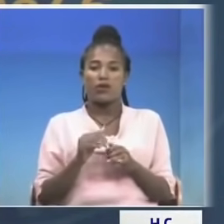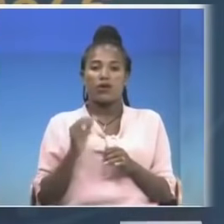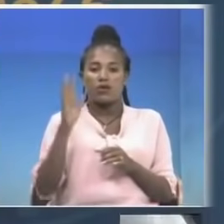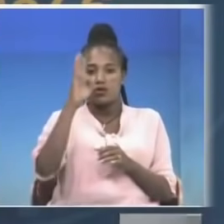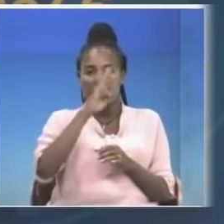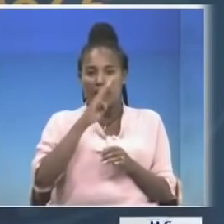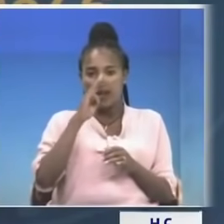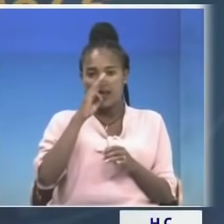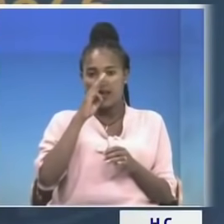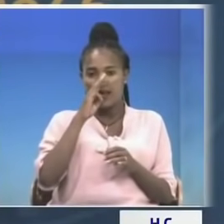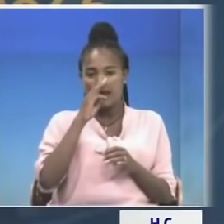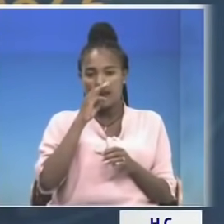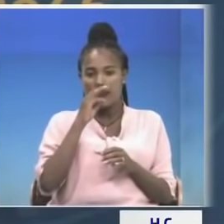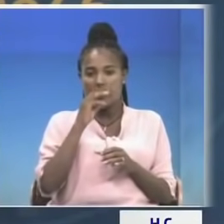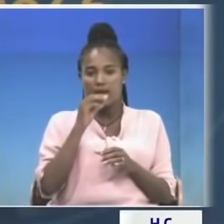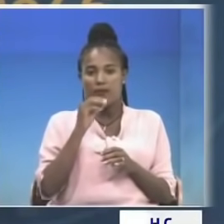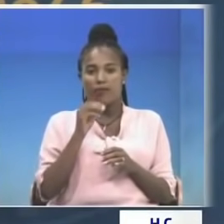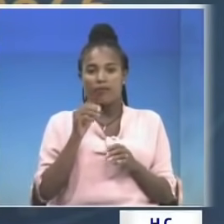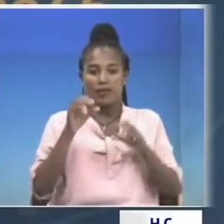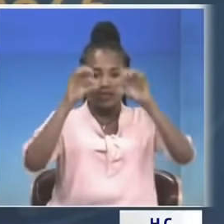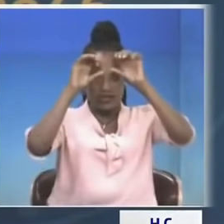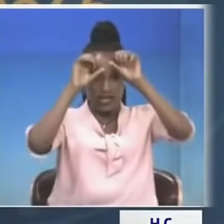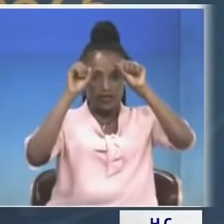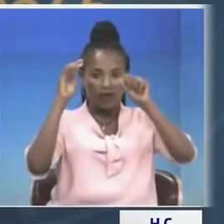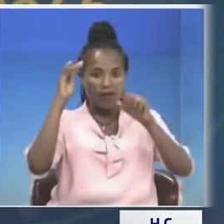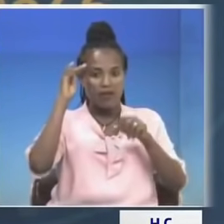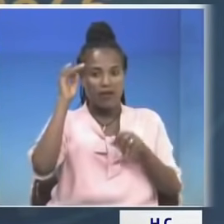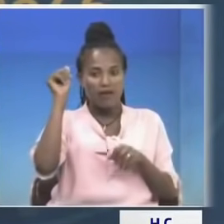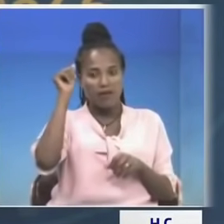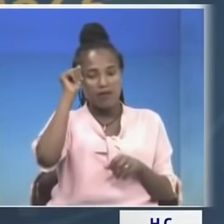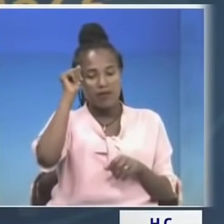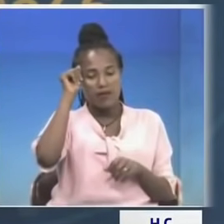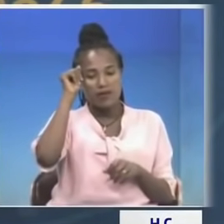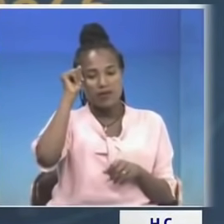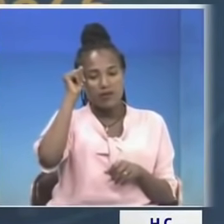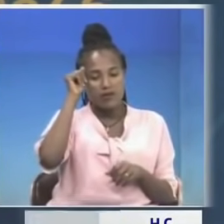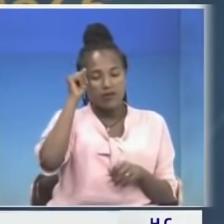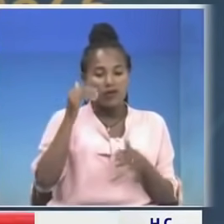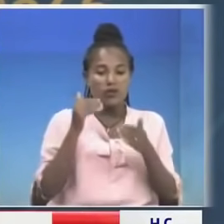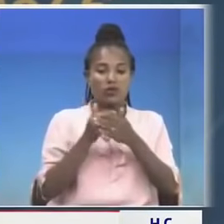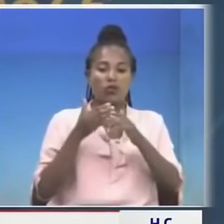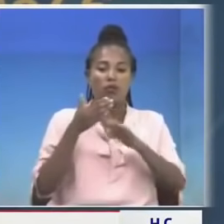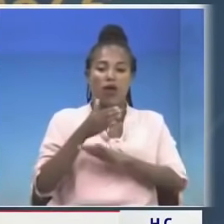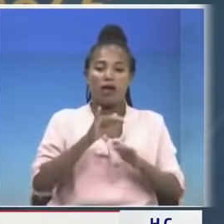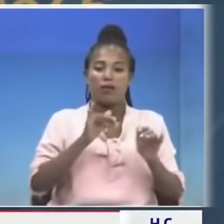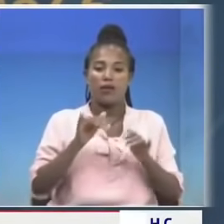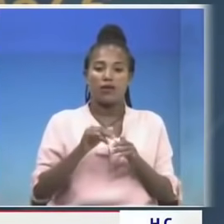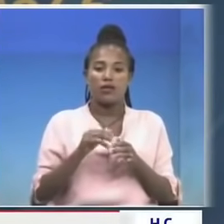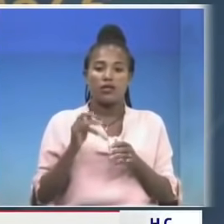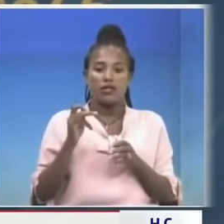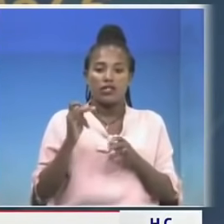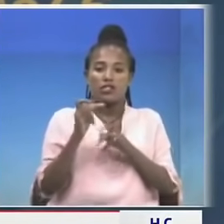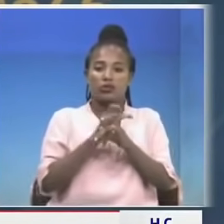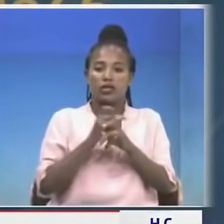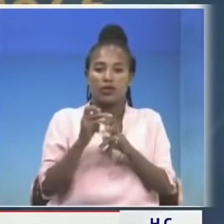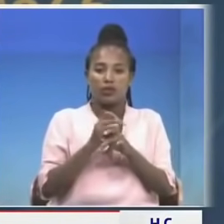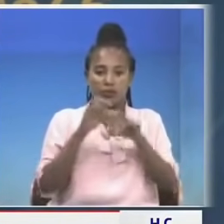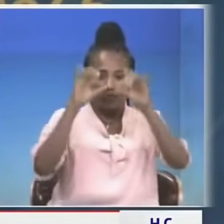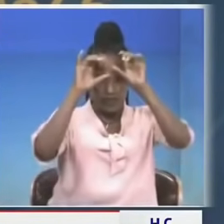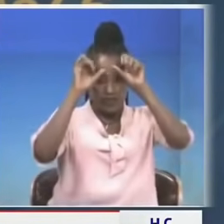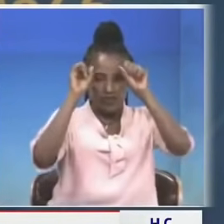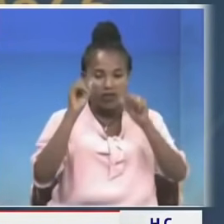የሶማሌ ሪፐብሊክ ፕሬዚዳንት ሙሐመድ አብዱላሂ ፋርማጆ ከደረሱ በኋላ ማለት ነው የጅቡቲው ፕሬዚዳንት እስማኤል ኦማር